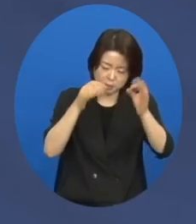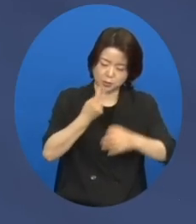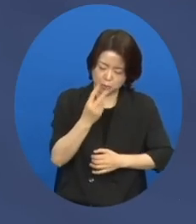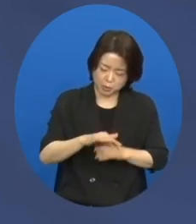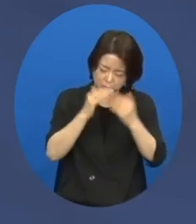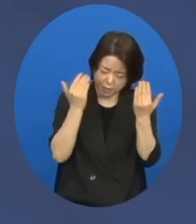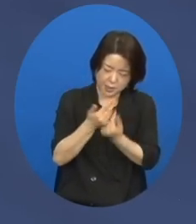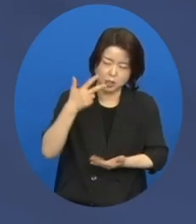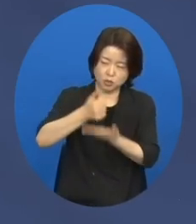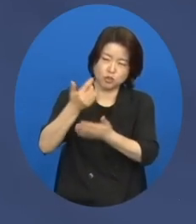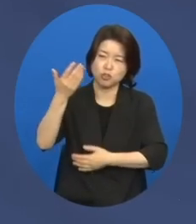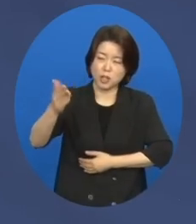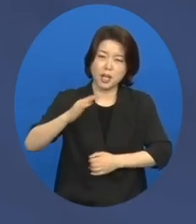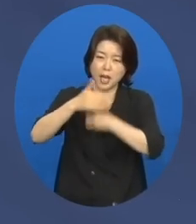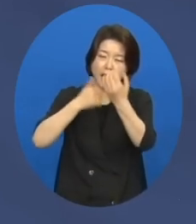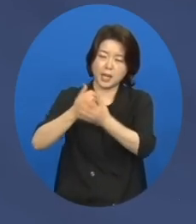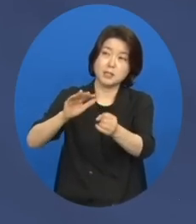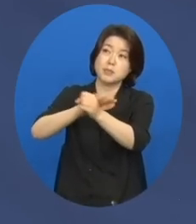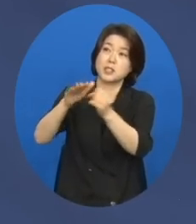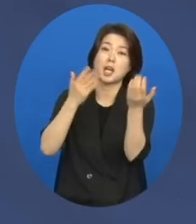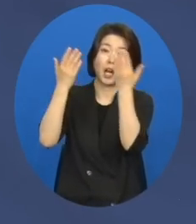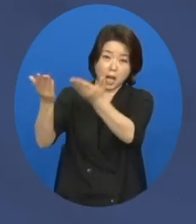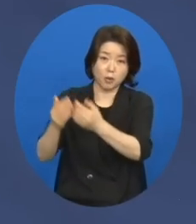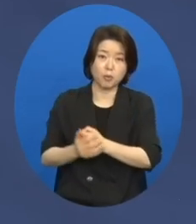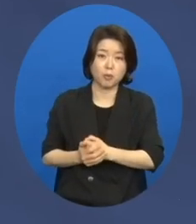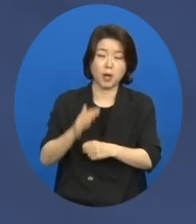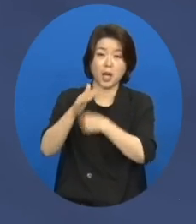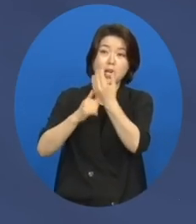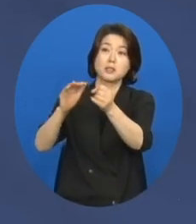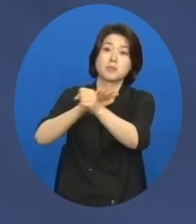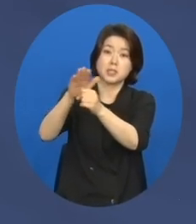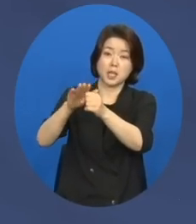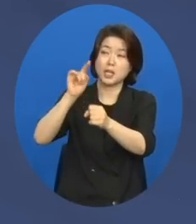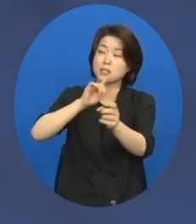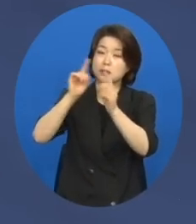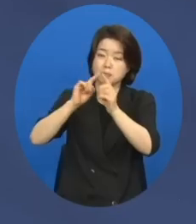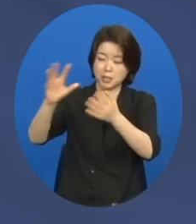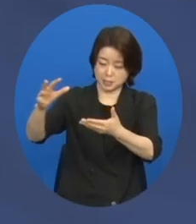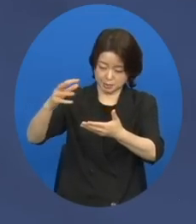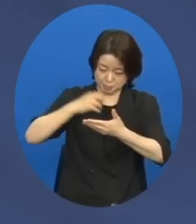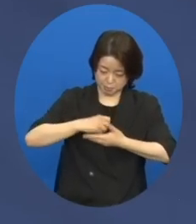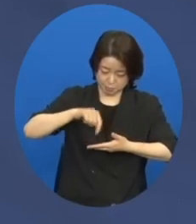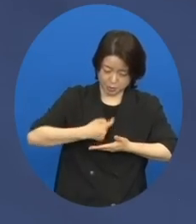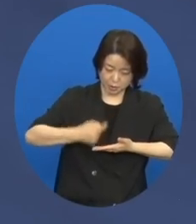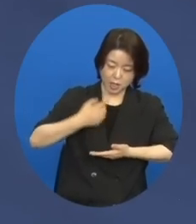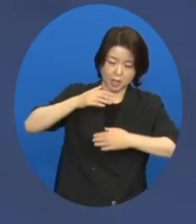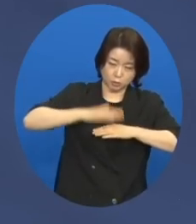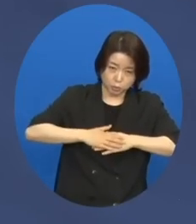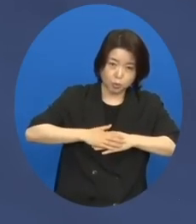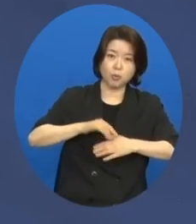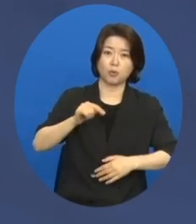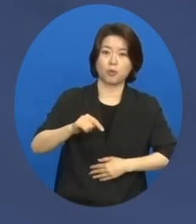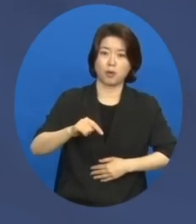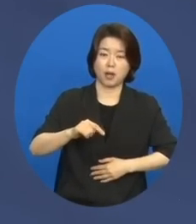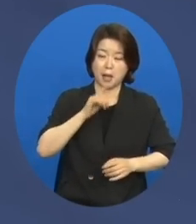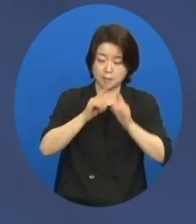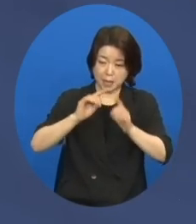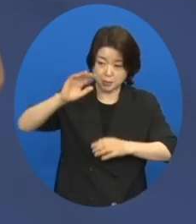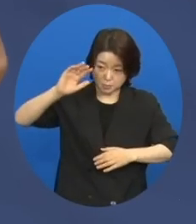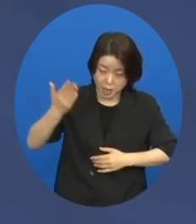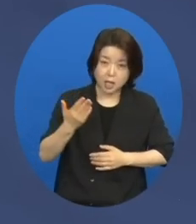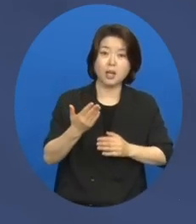주 너의 하나님을 사랑하고, 하나님을 사랑한다면 그 말씀을 네 마음에 새기고 말씀이 된 사람이